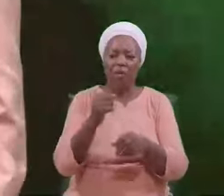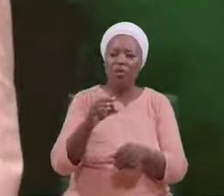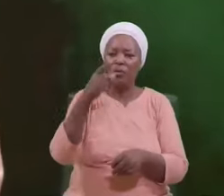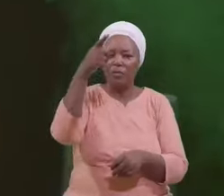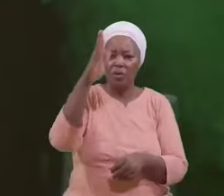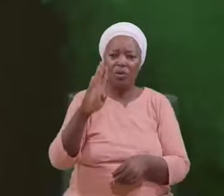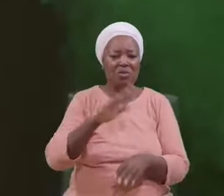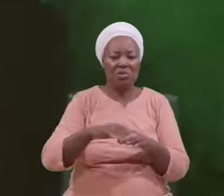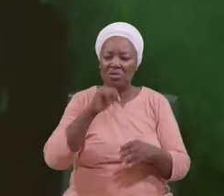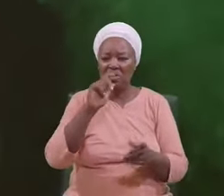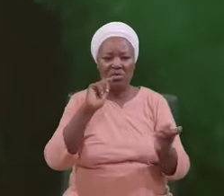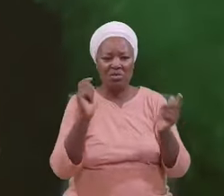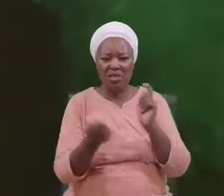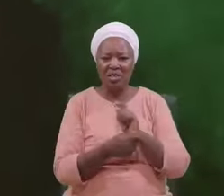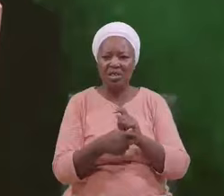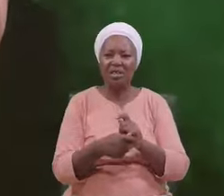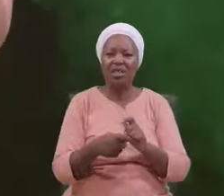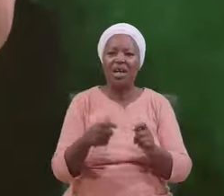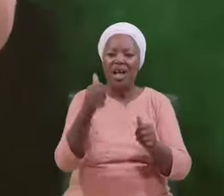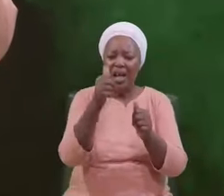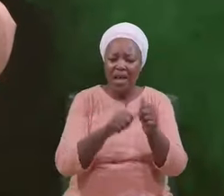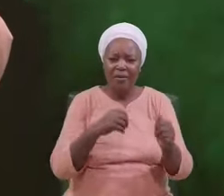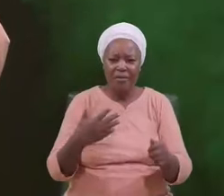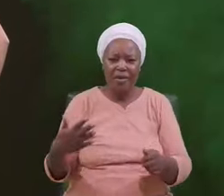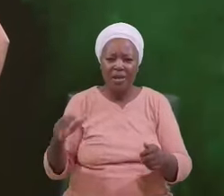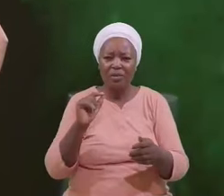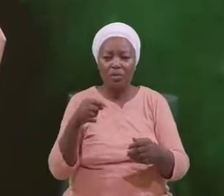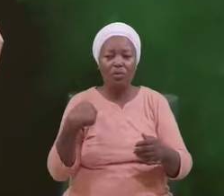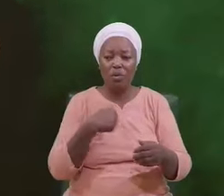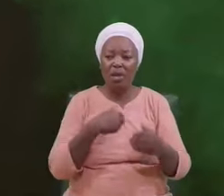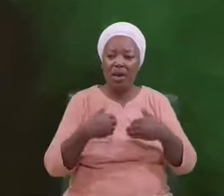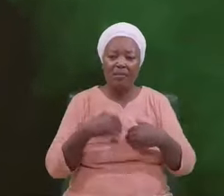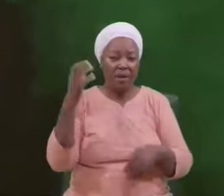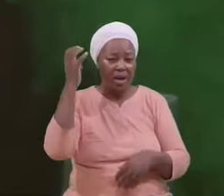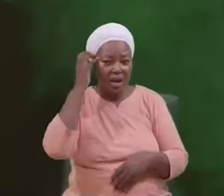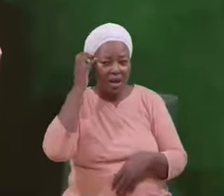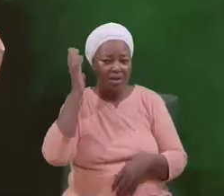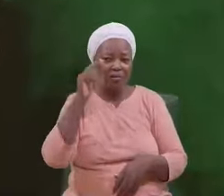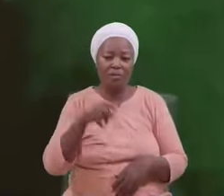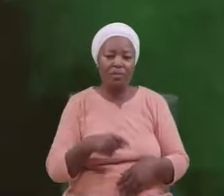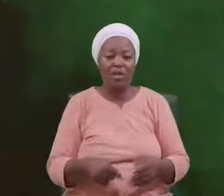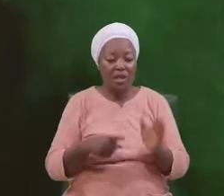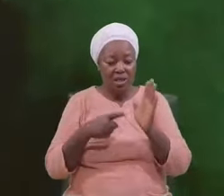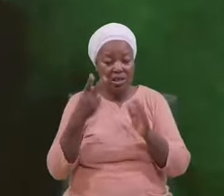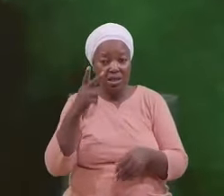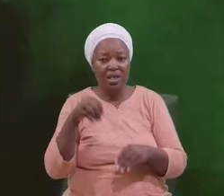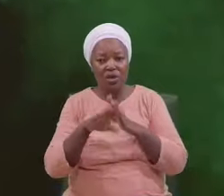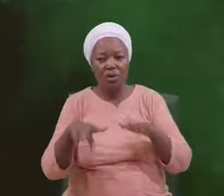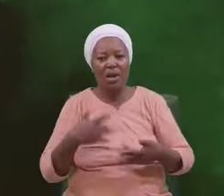n'ont pas changé. Tout ce que nous avons entendu se reproduira dans notre vie.